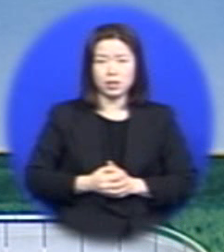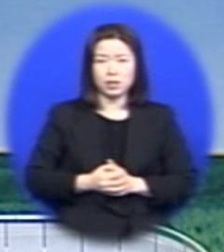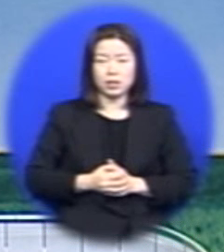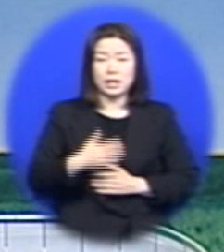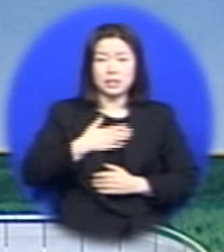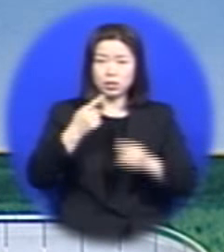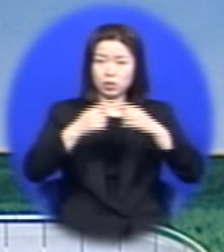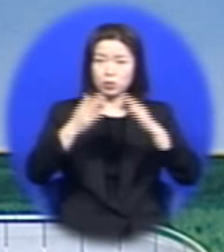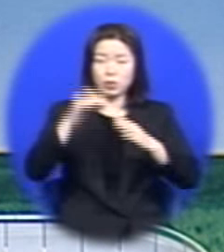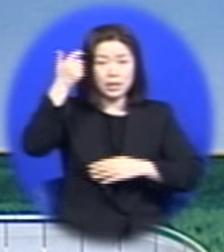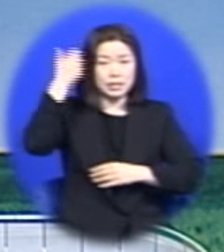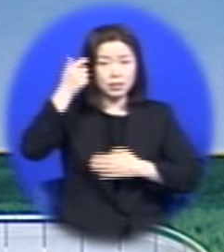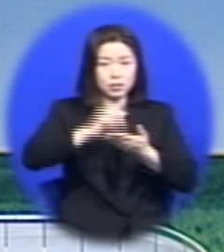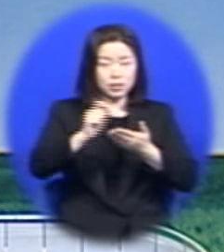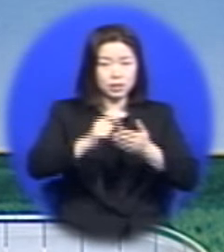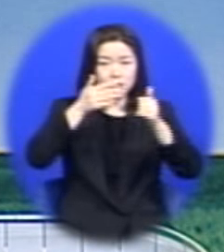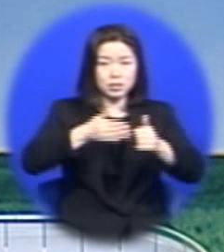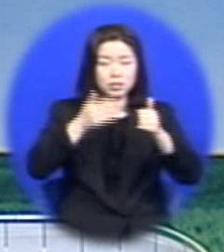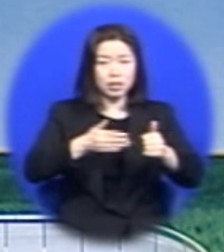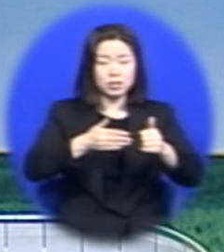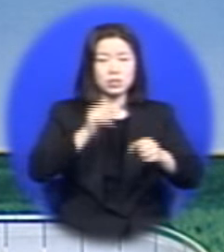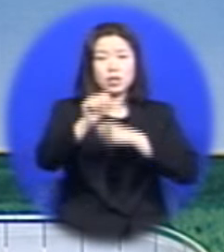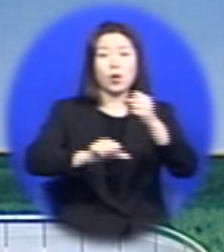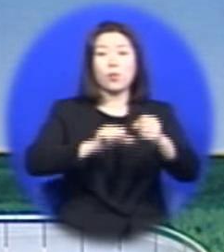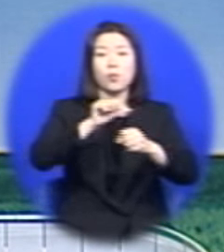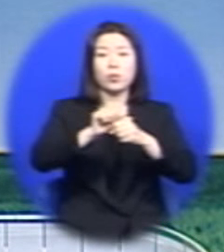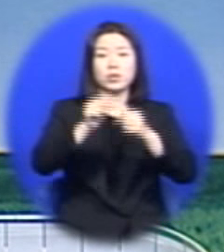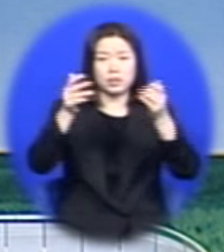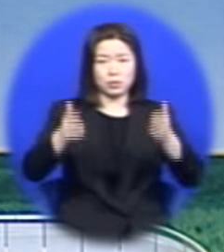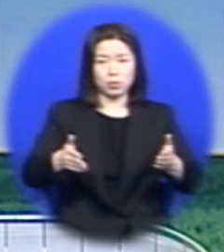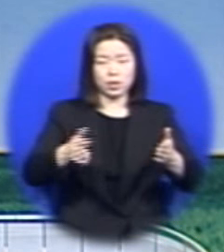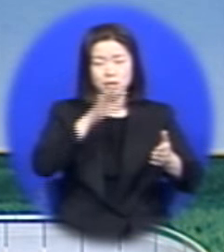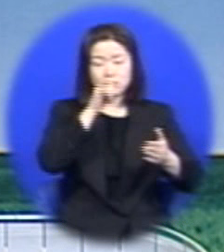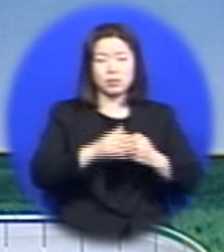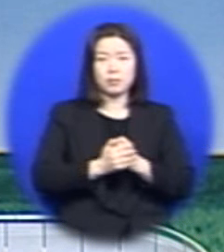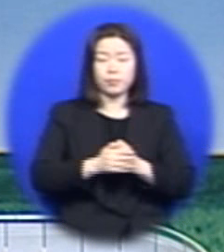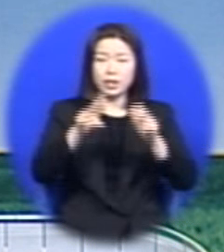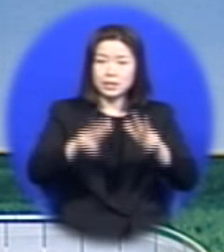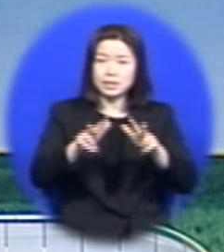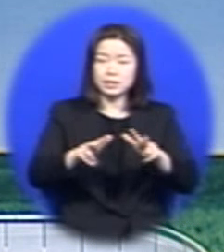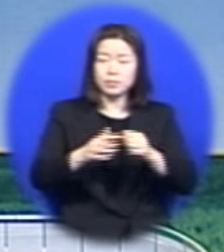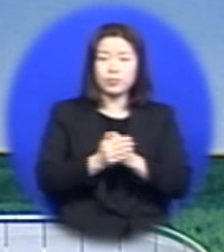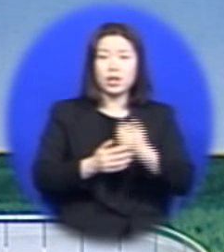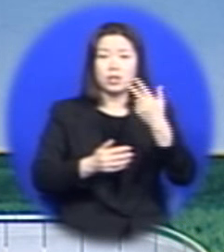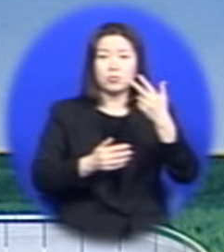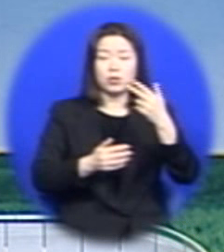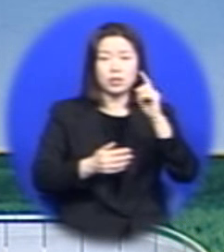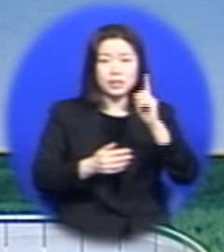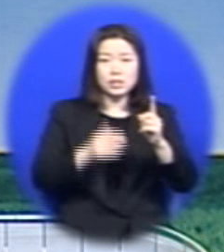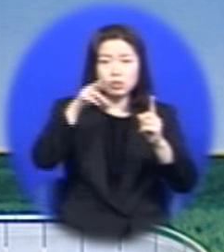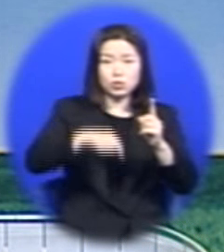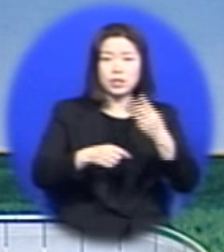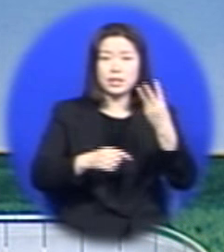저희 교회 영성일기 쓰자고 호소한 지 5년이 됐습니다. 지금 현재 주 3회 이상